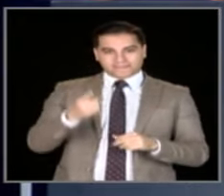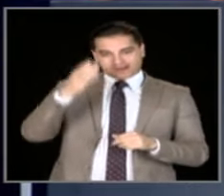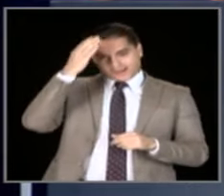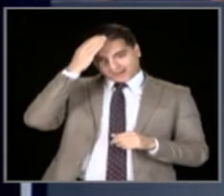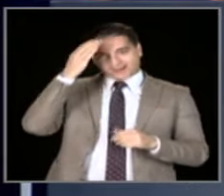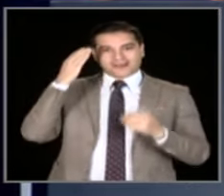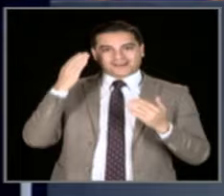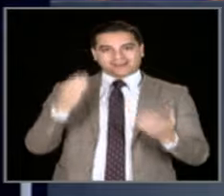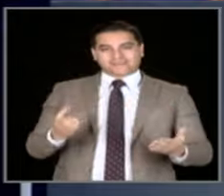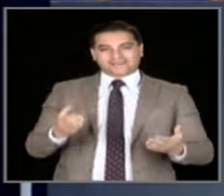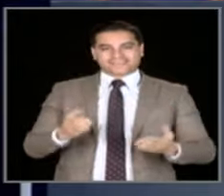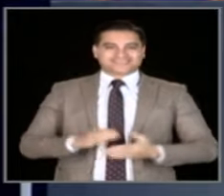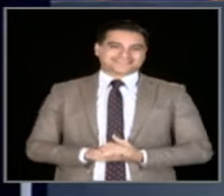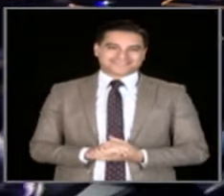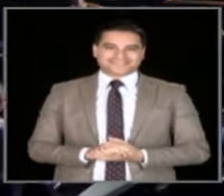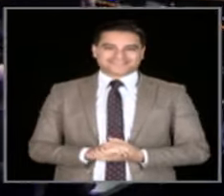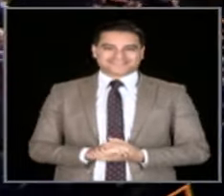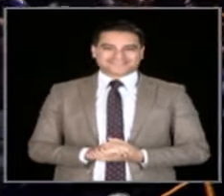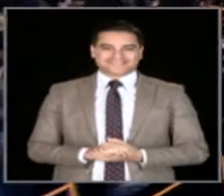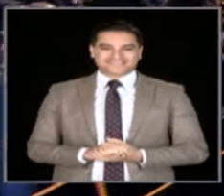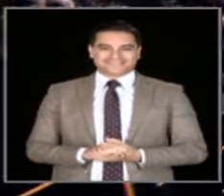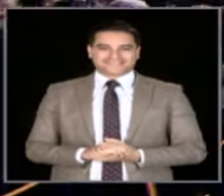من برنامج العباقرة.